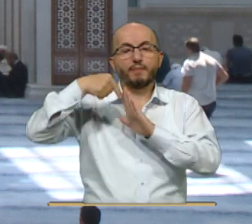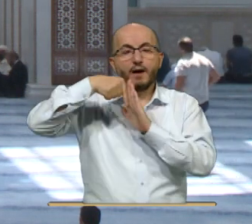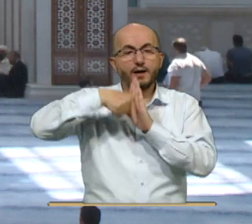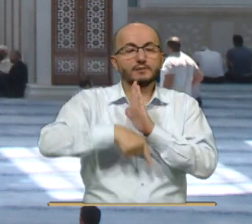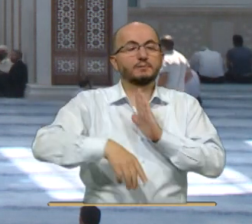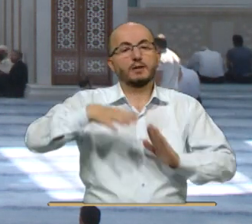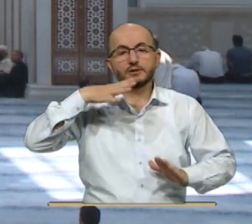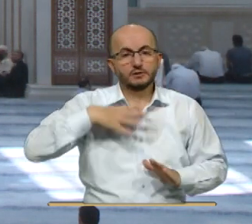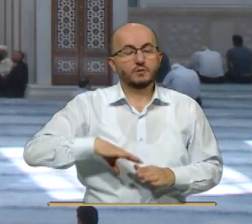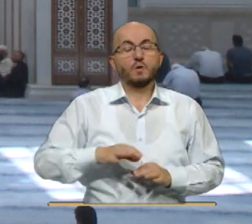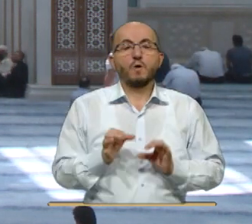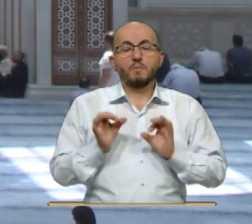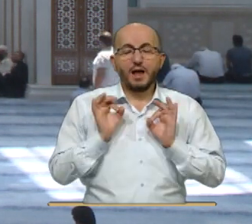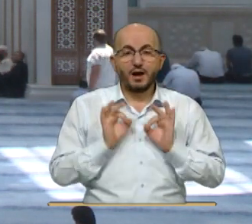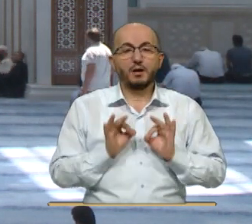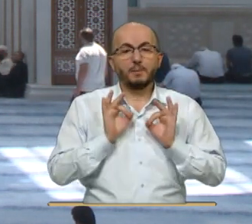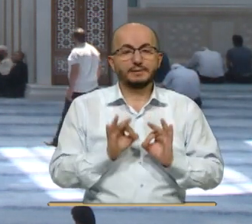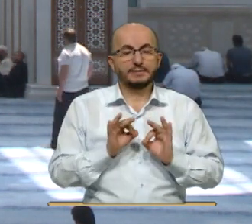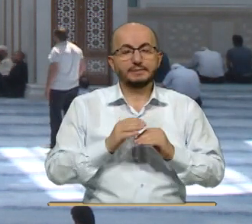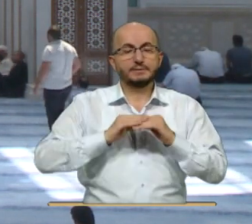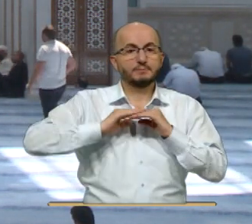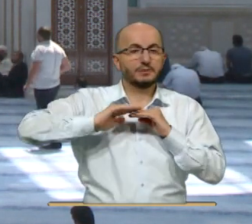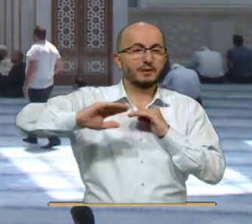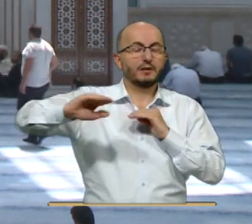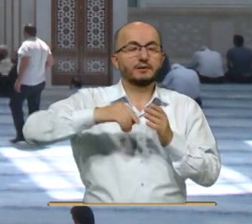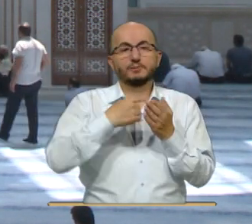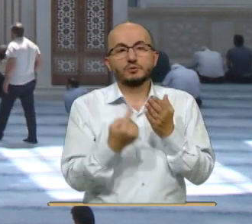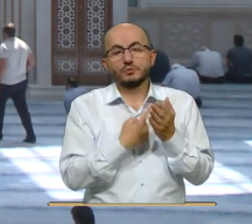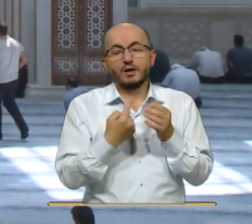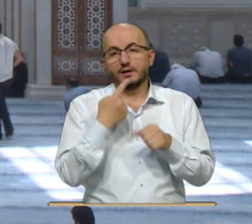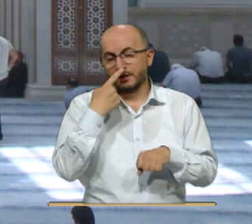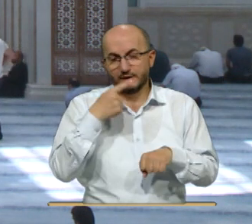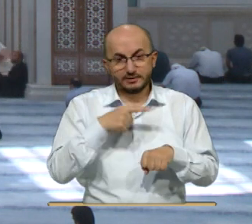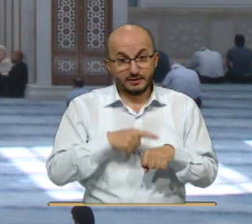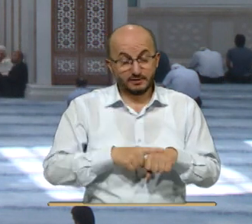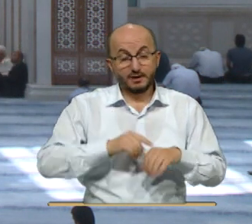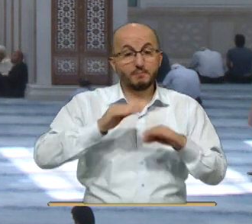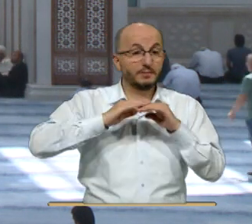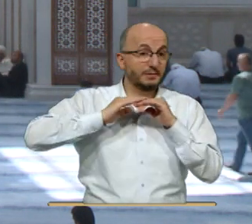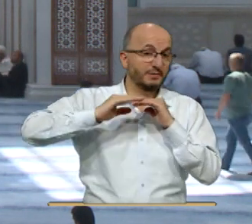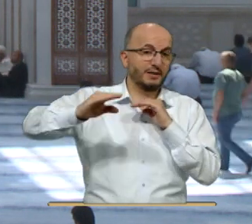Detaylandırmak istiyorum. Elbette ki milletimiz Kur'an'a inanan bir millet.